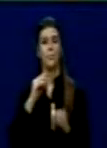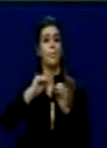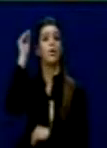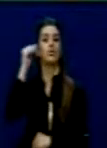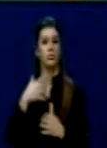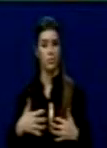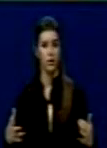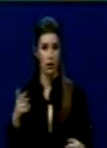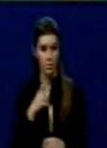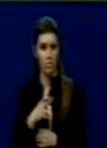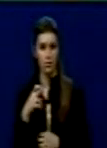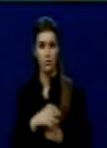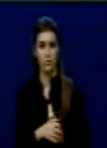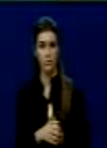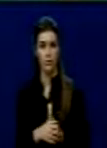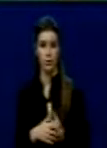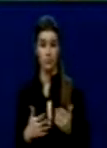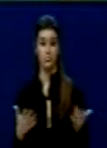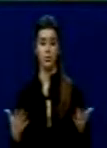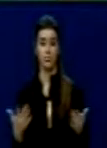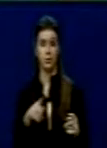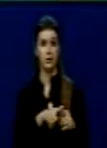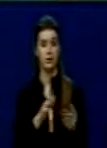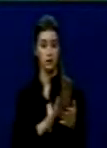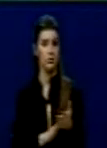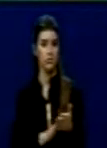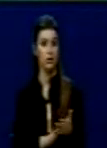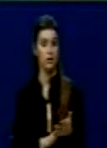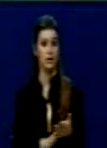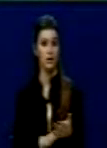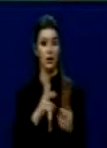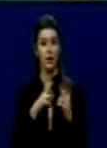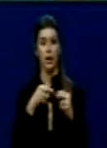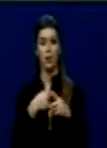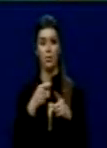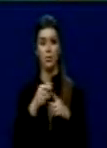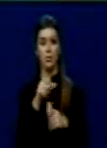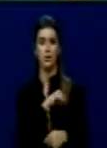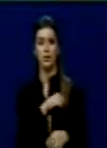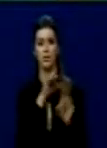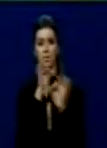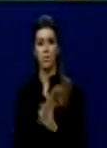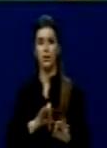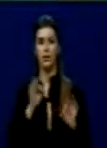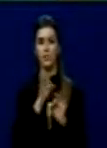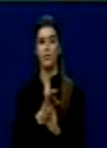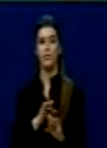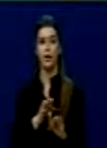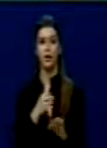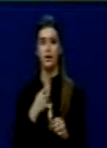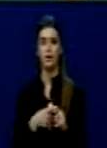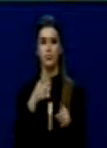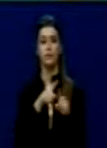euro. Pra edhe po dënte, është qartë azif, AKP-ja nuk ka qenë kurrë interesuar që ta paguajë këtë borxh, po edhe